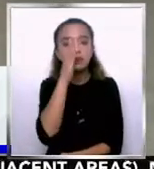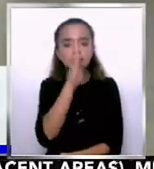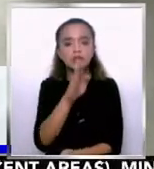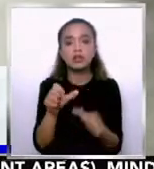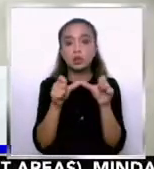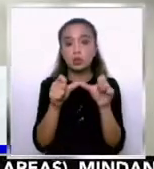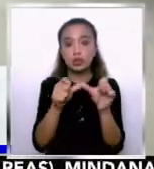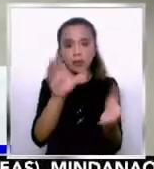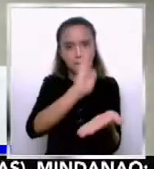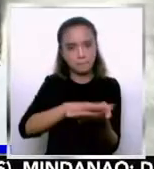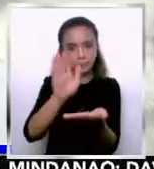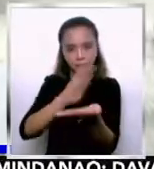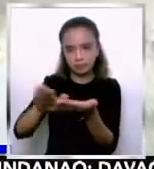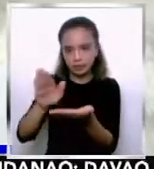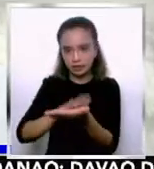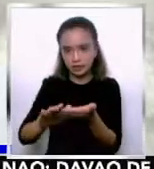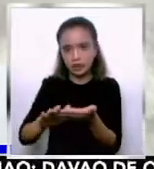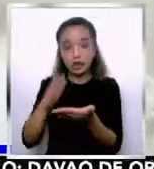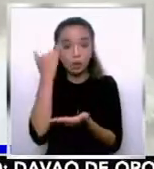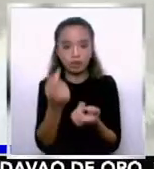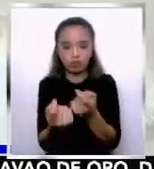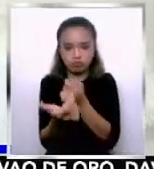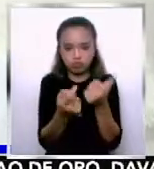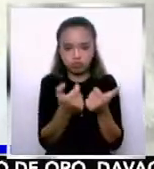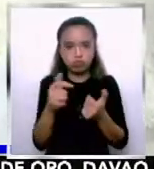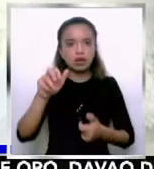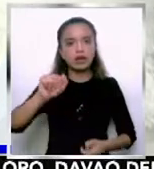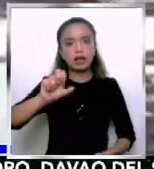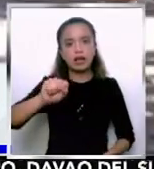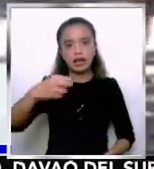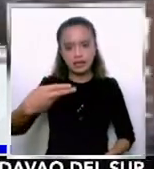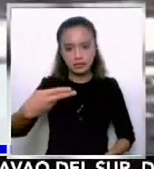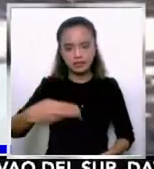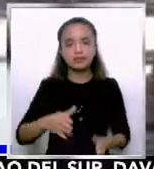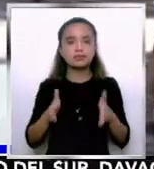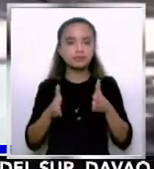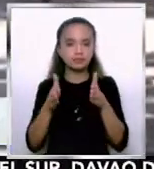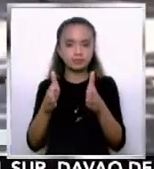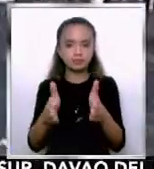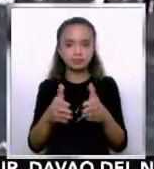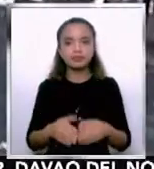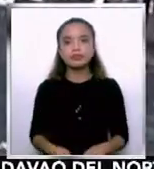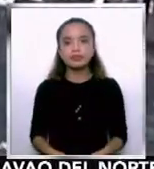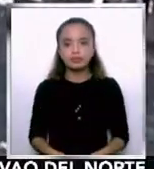ng mga otoridad para matanggal ang mga abo sa gitna ng mga kalsada.